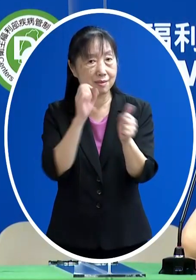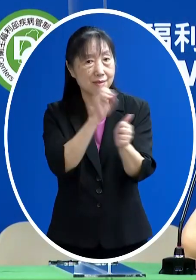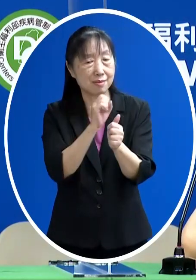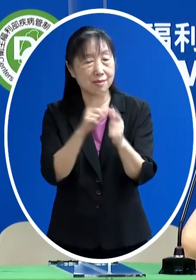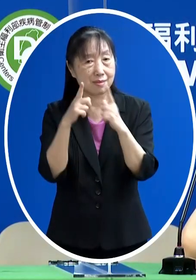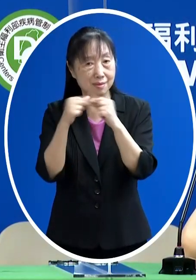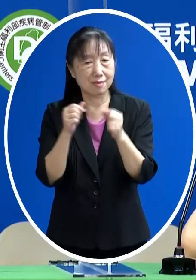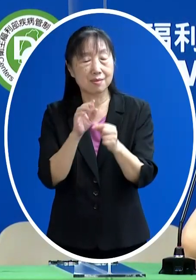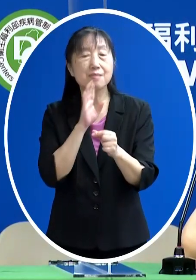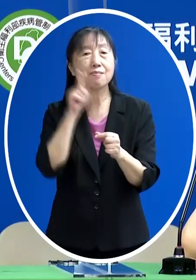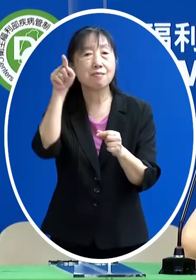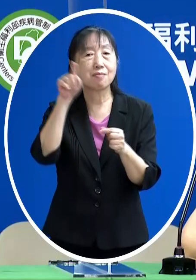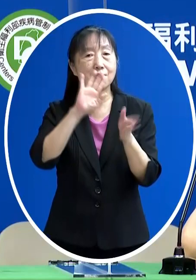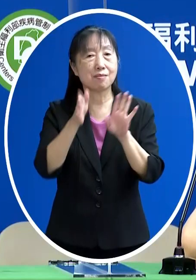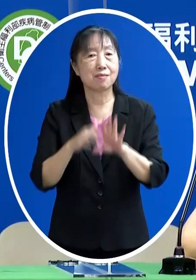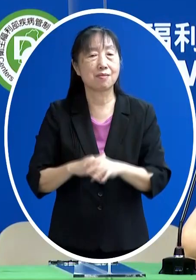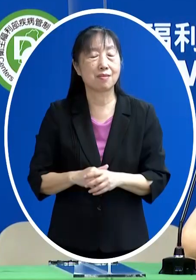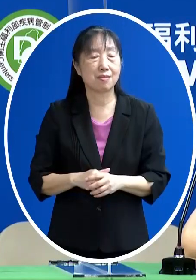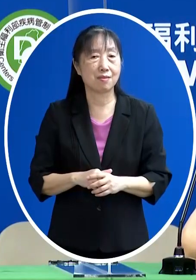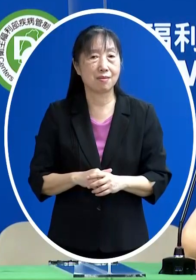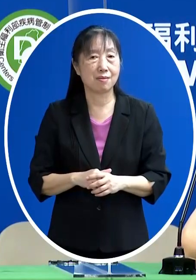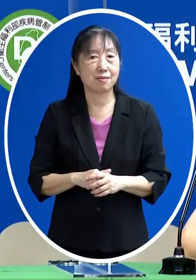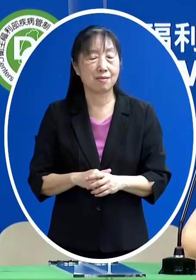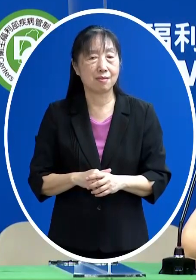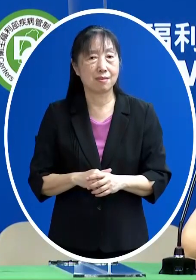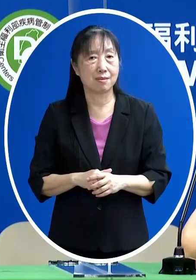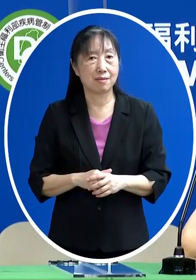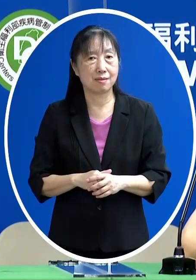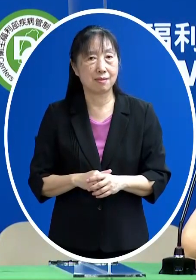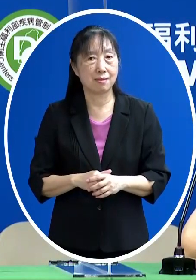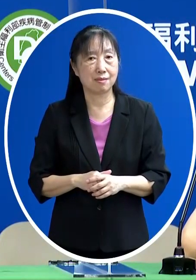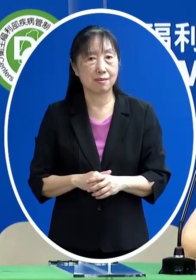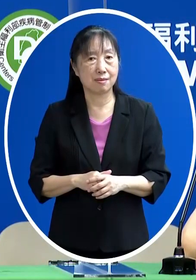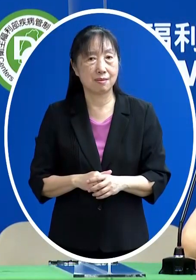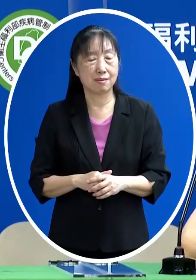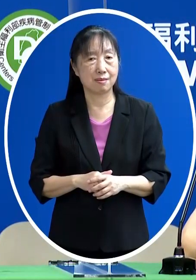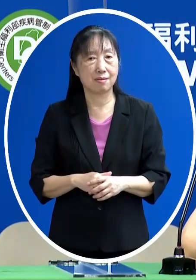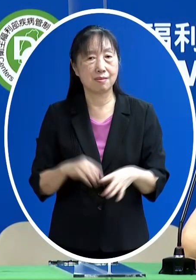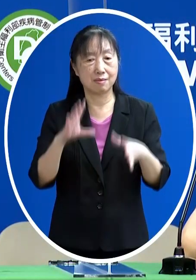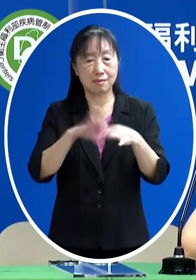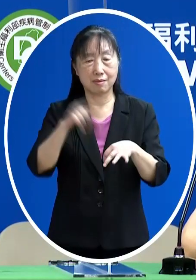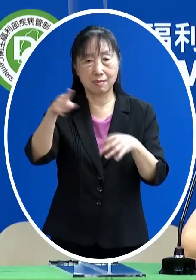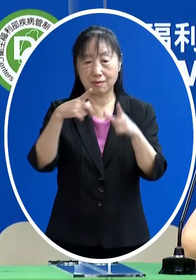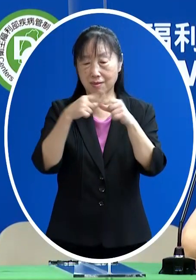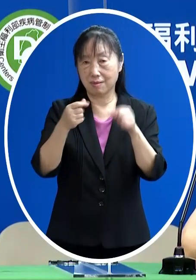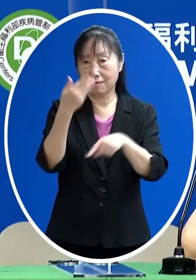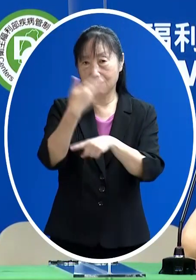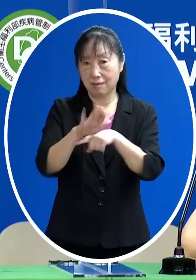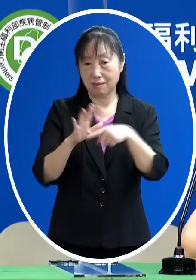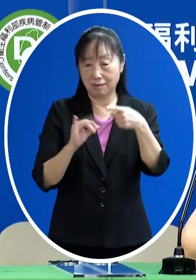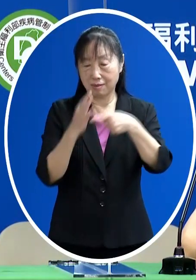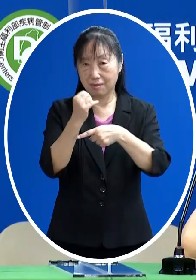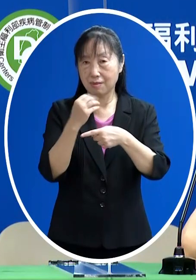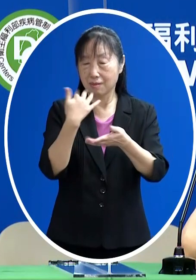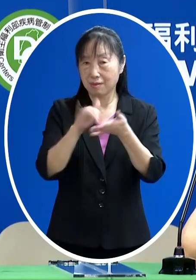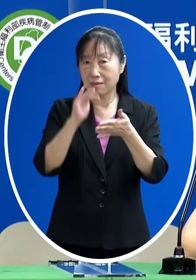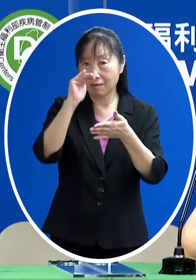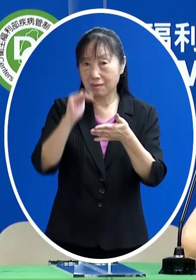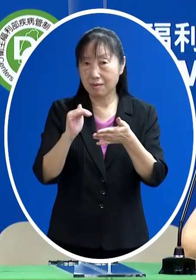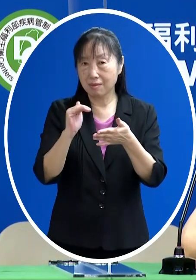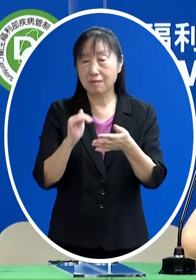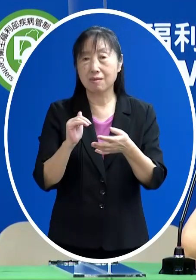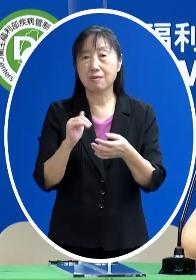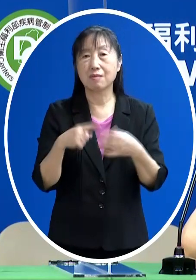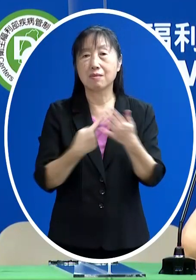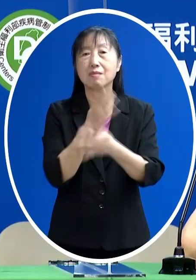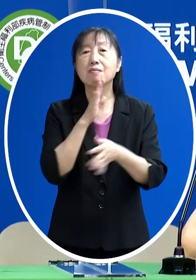日本的部分，它就是说，因为它其实它的死亡率还是相当的低了哈，那只是